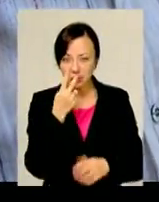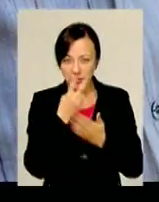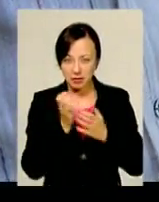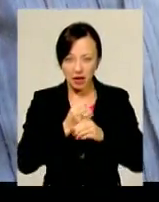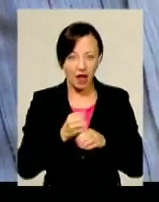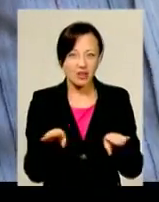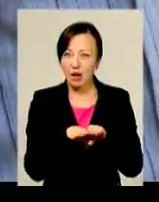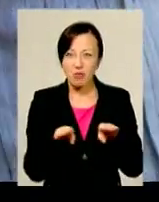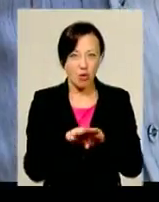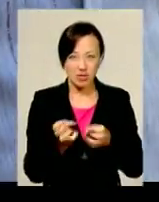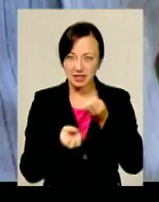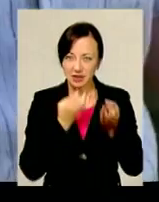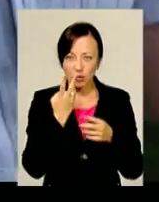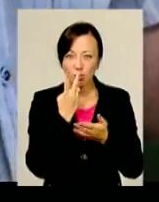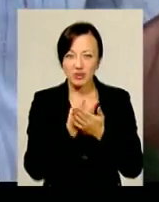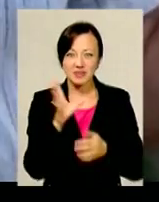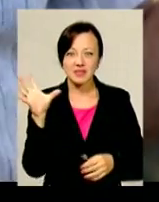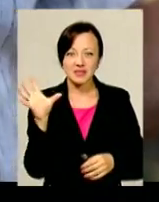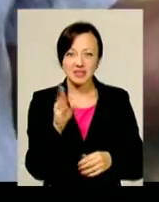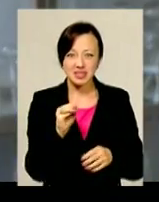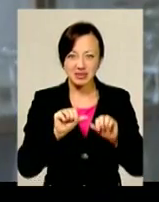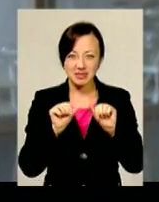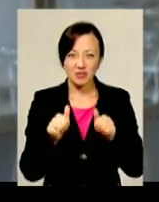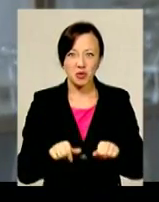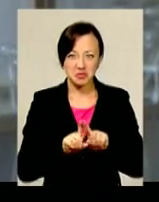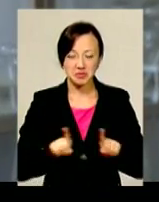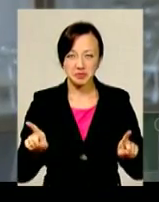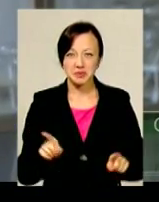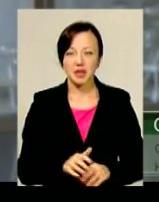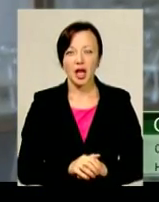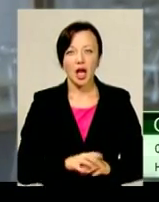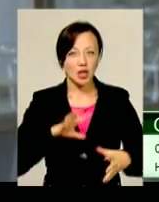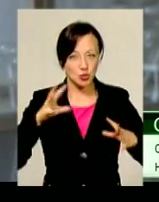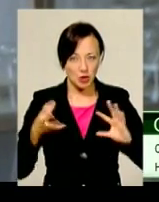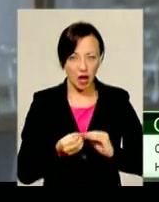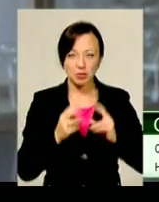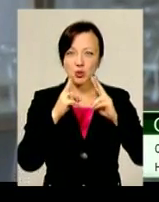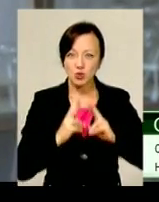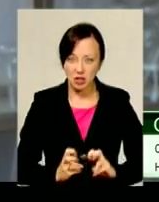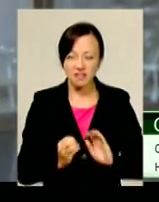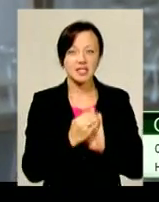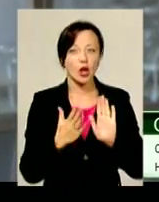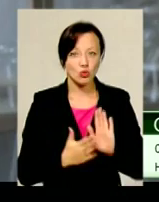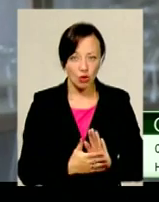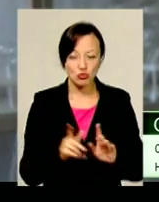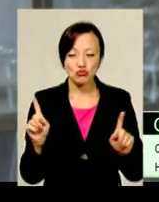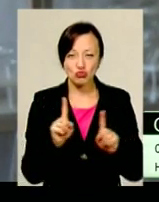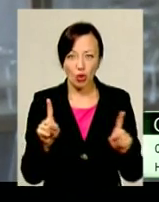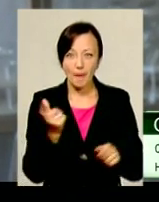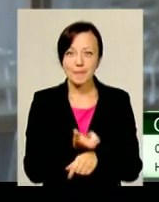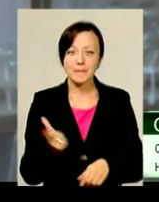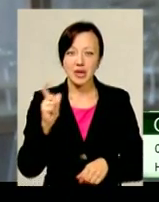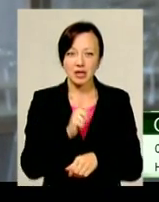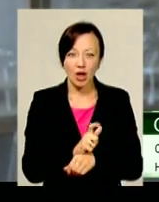Воно не похоже на цвітіння. Подивіться, воно все сферичної форми. За результатами досліджень встановлено перевищення гранично